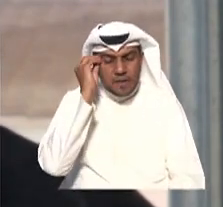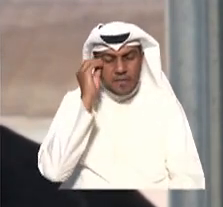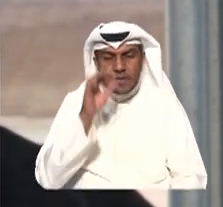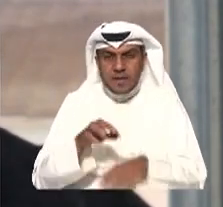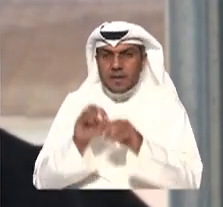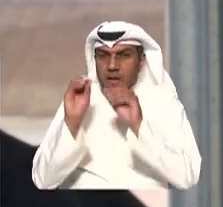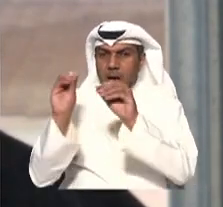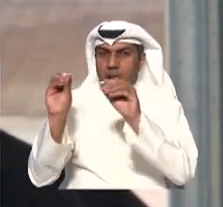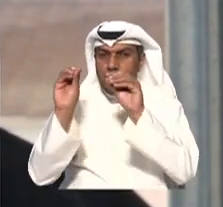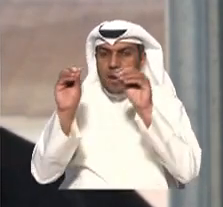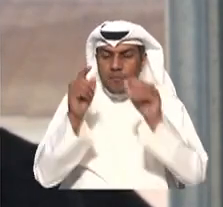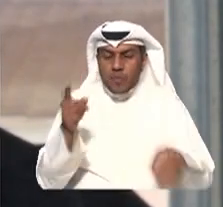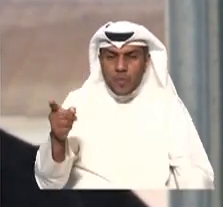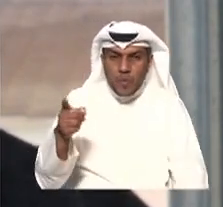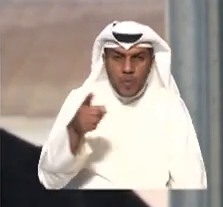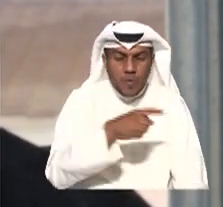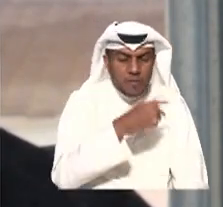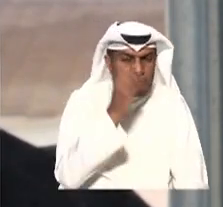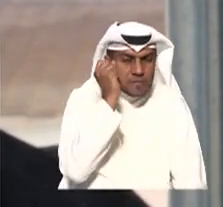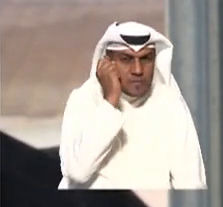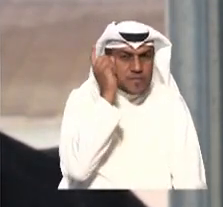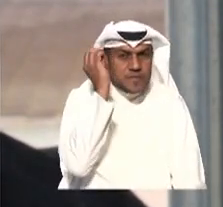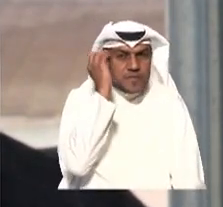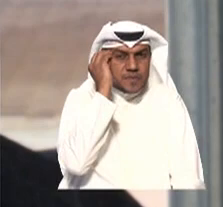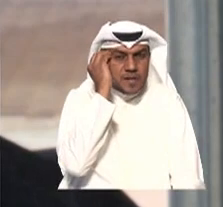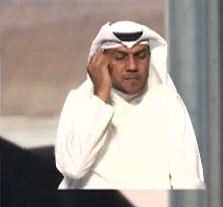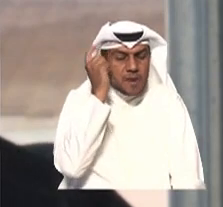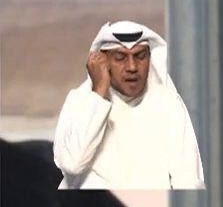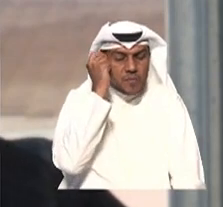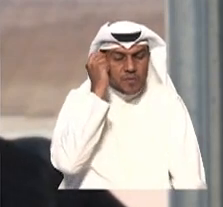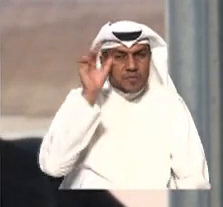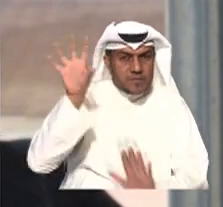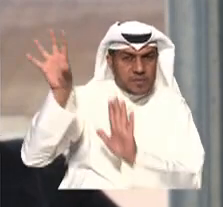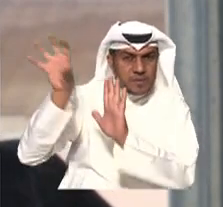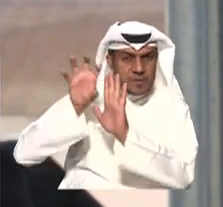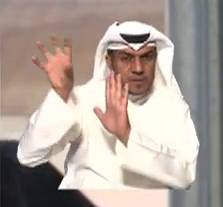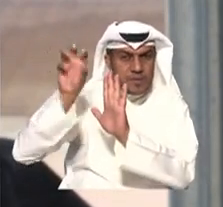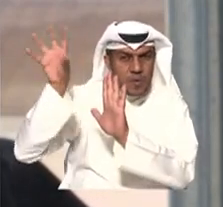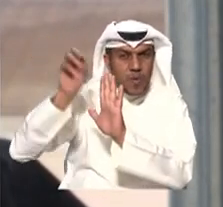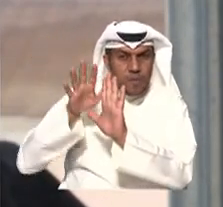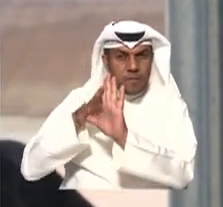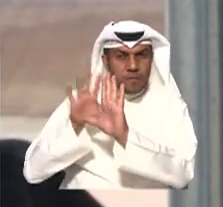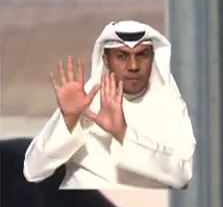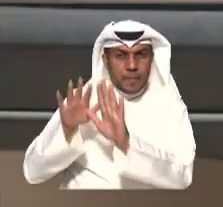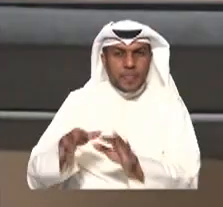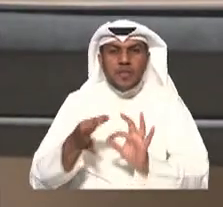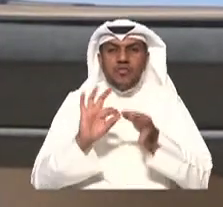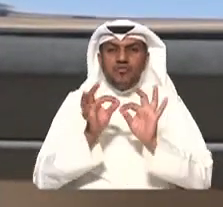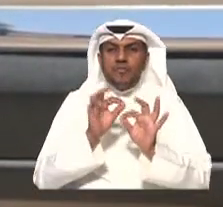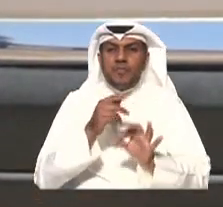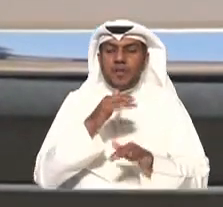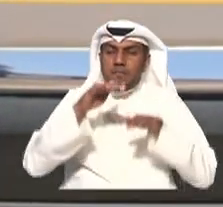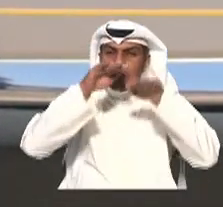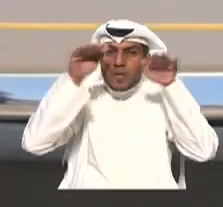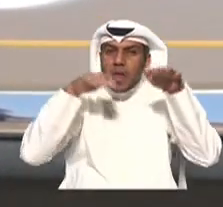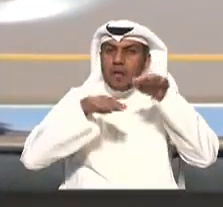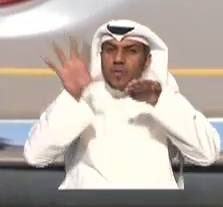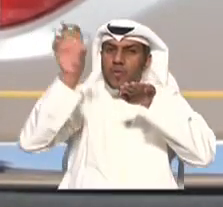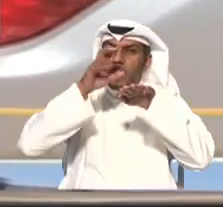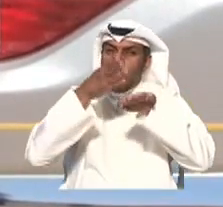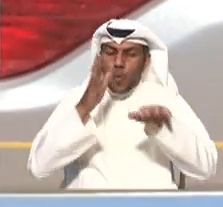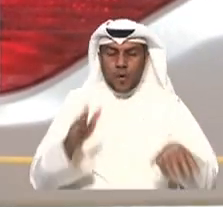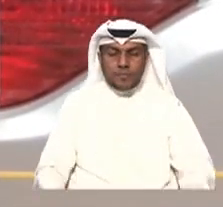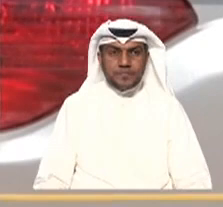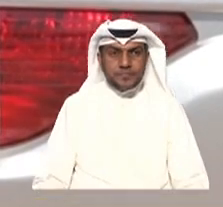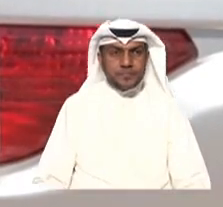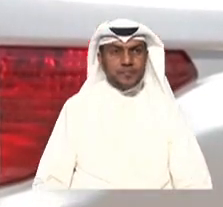طريق تركيب خلايا الكهروضوئية والطاقة الشمسية في الجمعيات التعاونية. اهتمام كبير